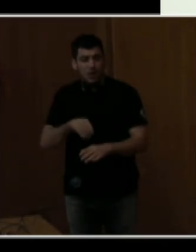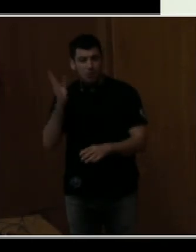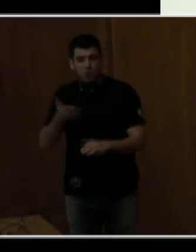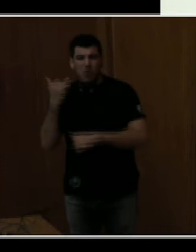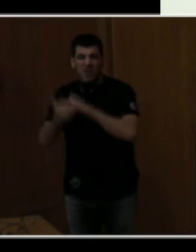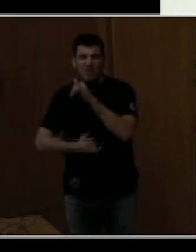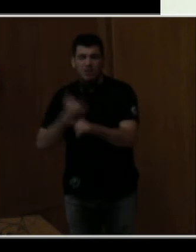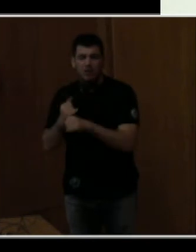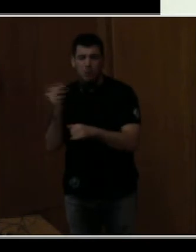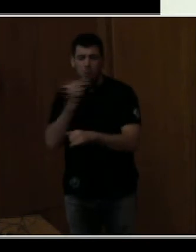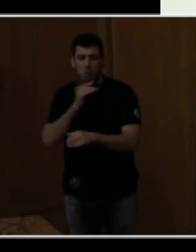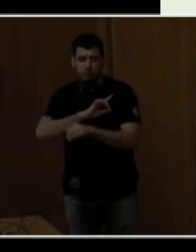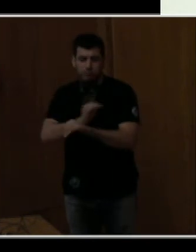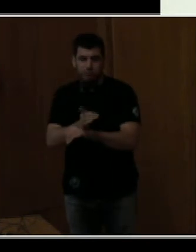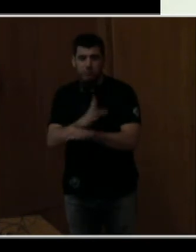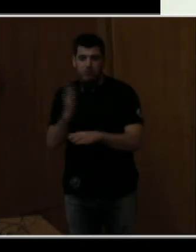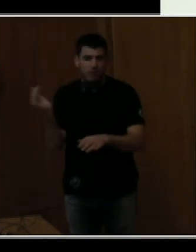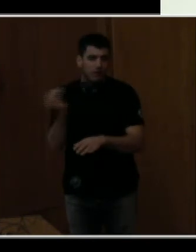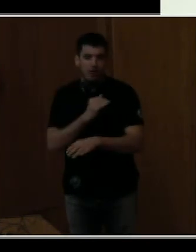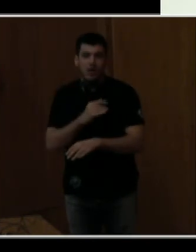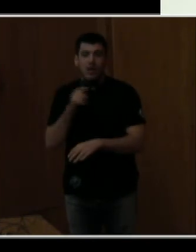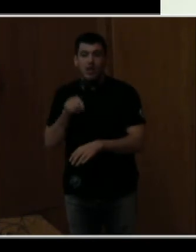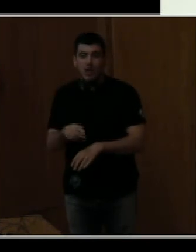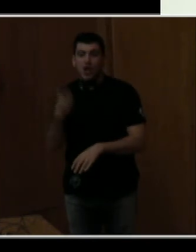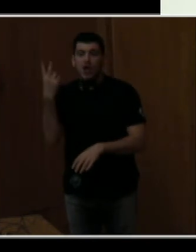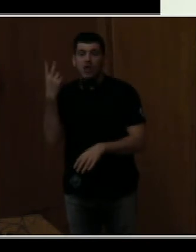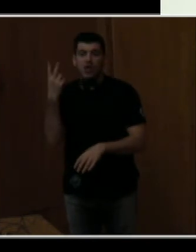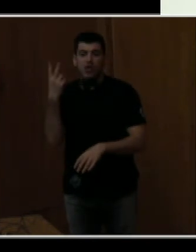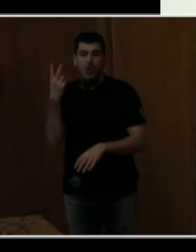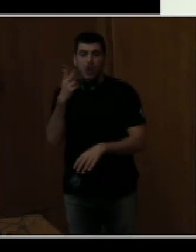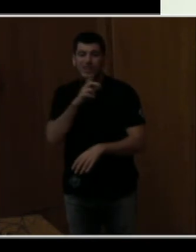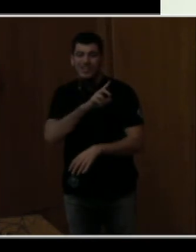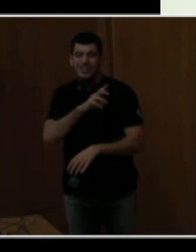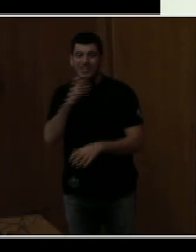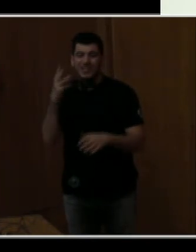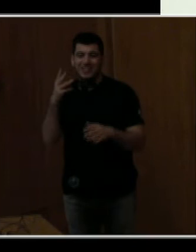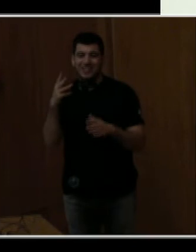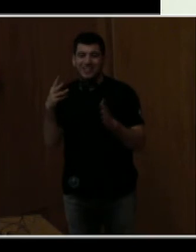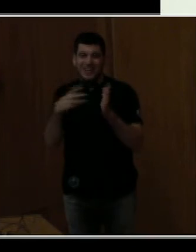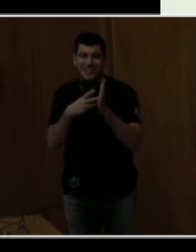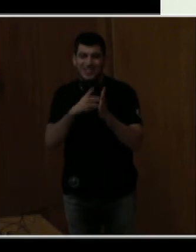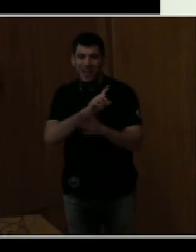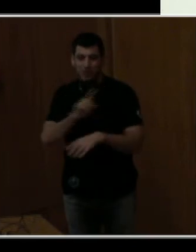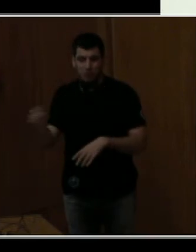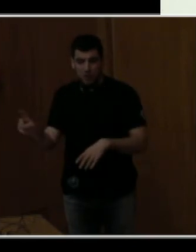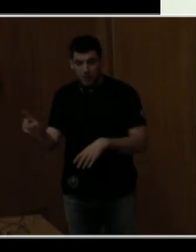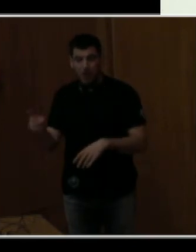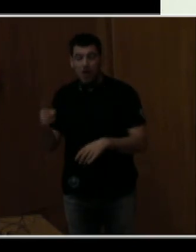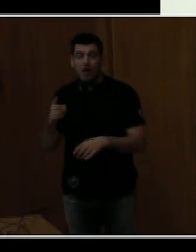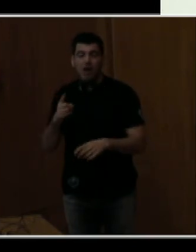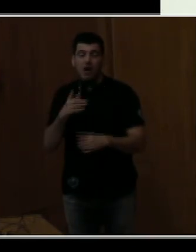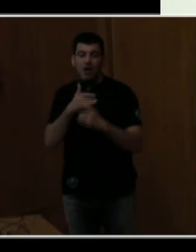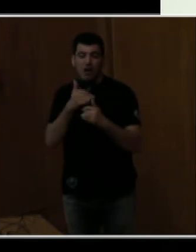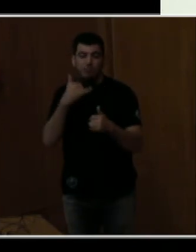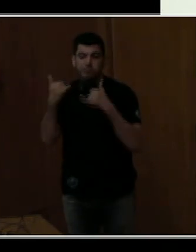ταχύτητα 20 Mbit ή 2-3 εκατομμύρια τηλεφωνικές κλήσεις. Αυτά ταυτόχρονα σε ένα δευτερόλεπτο. Αυτό